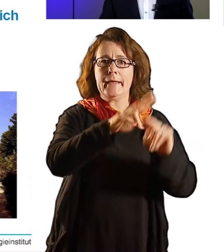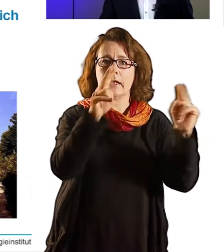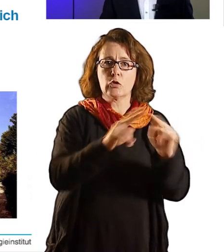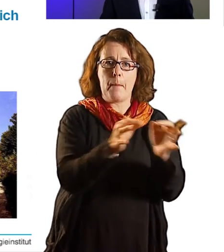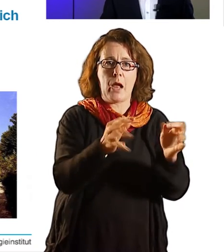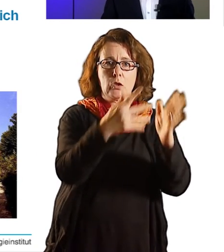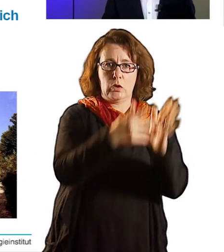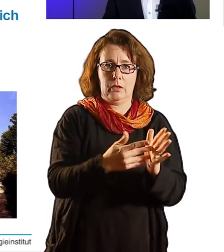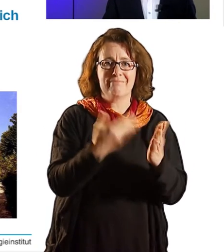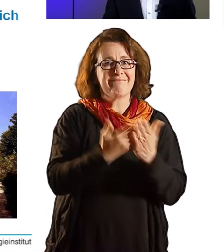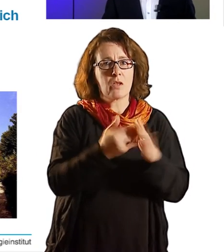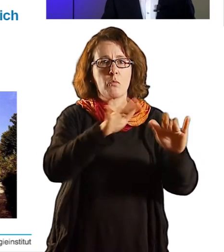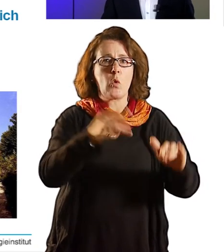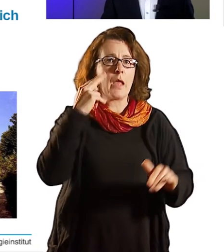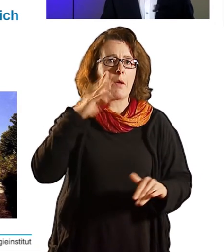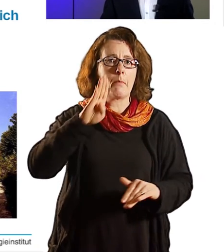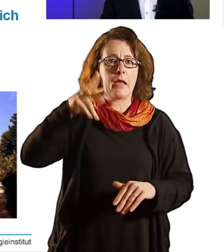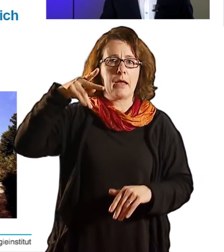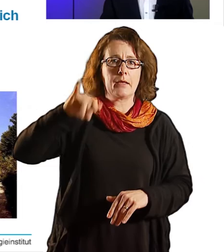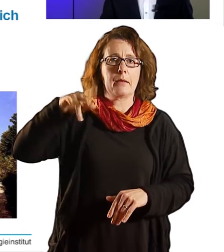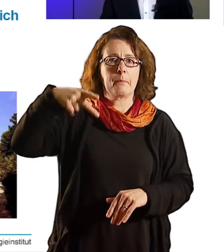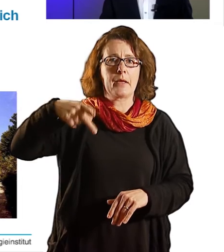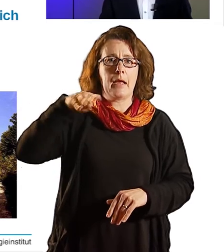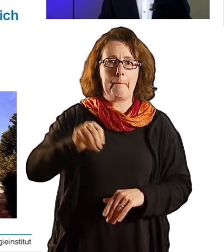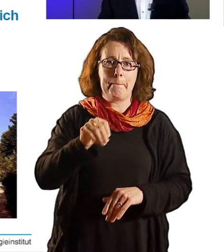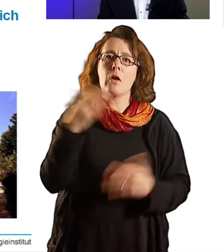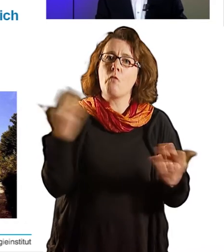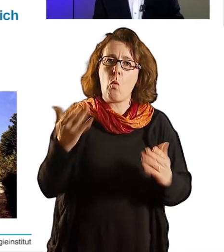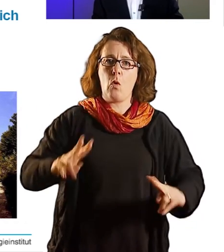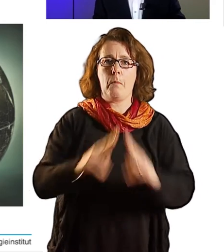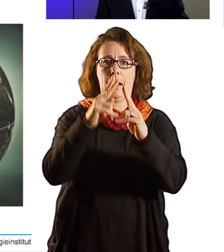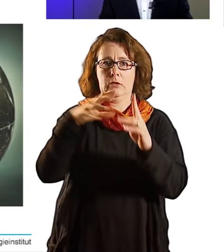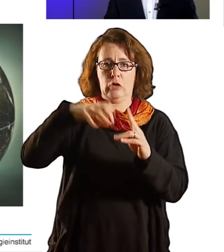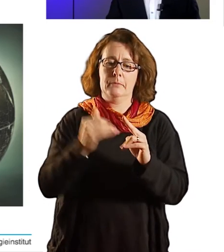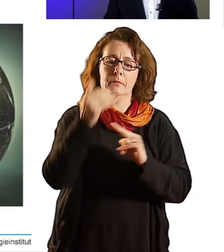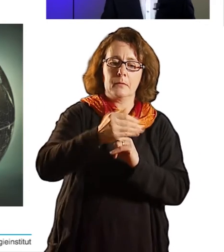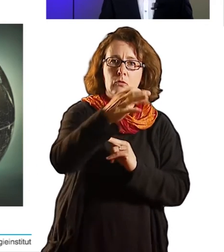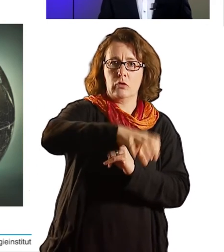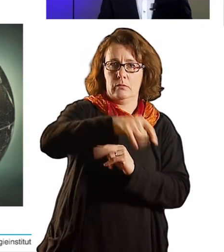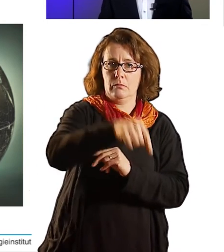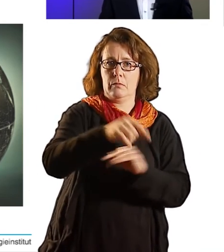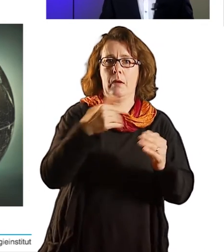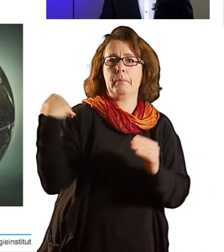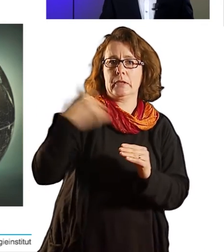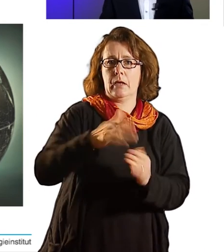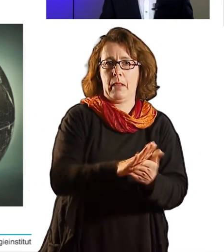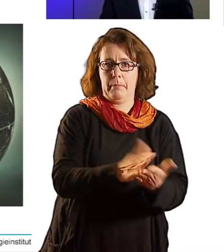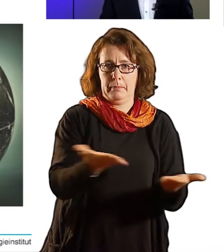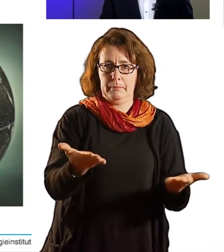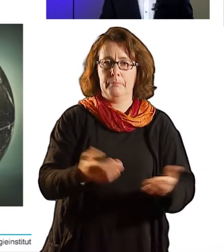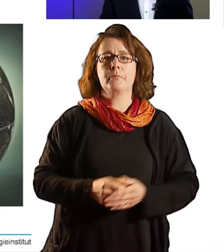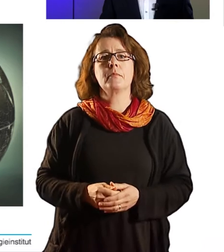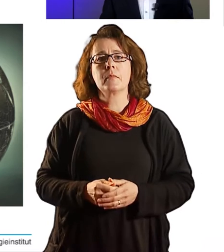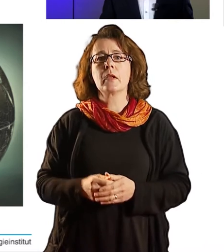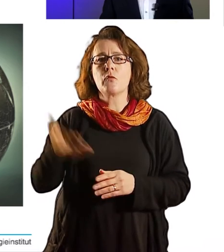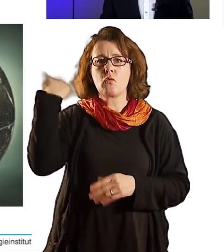Und dieses BIPM ist auch heute noch in Sèvres in der Nähe von Paris angesiedelt. Aus den ursprünglich 17 Unterzeichnerstaaten sind